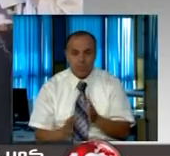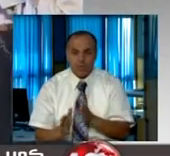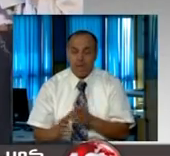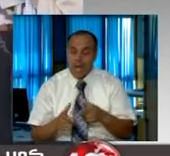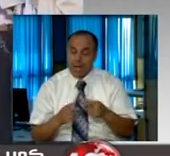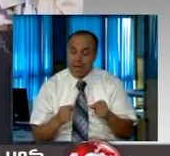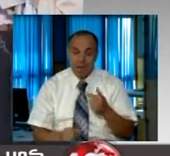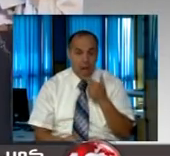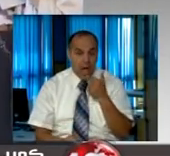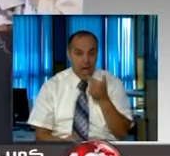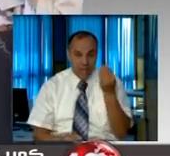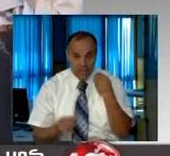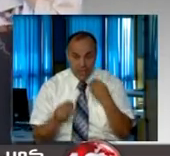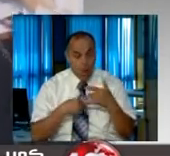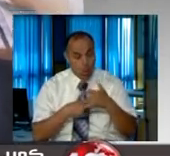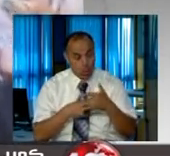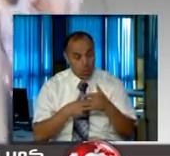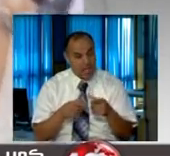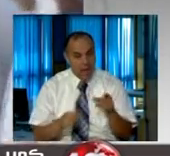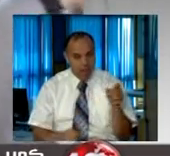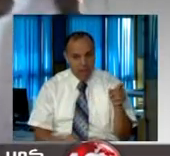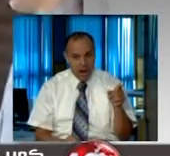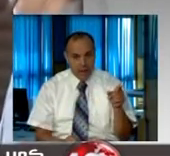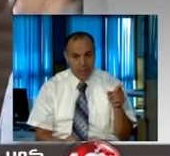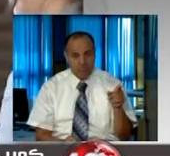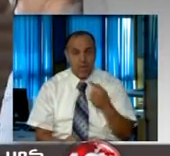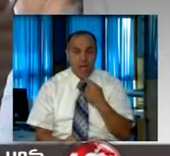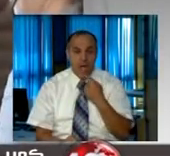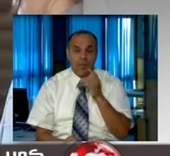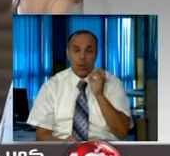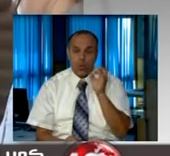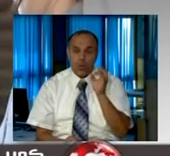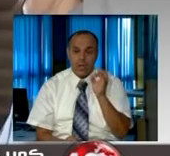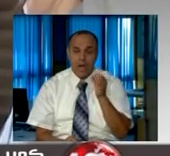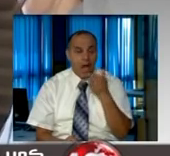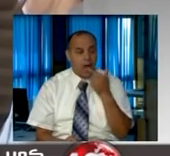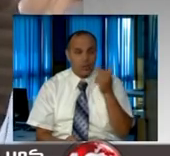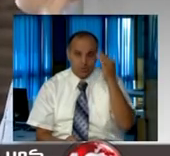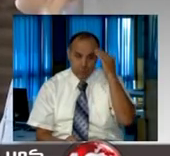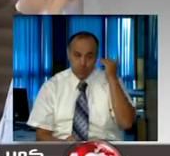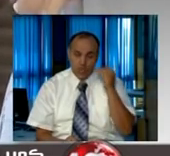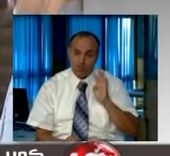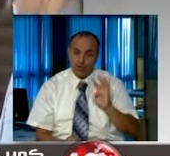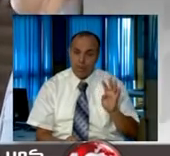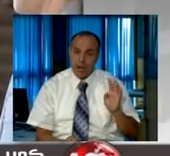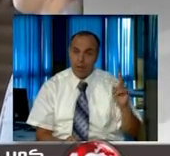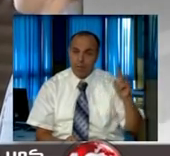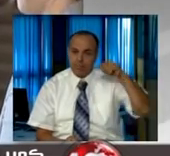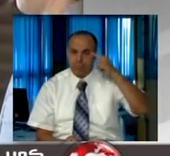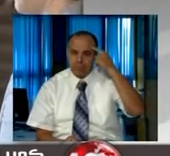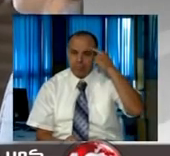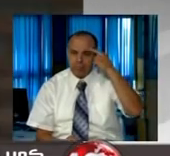اعتبرت اليابان أن هذه التجربة تهديدا خطيرا على أمن طوكيو، معتبرة أن ما أقدمت عليه بيونغيانغ تصرف لا